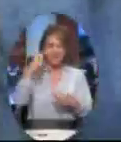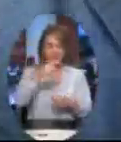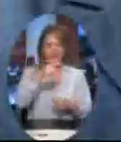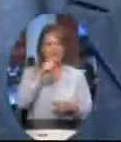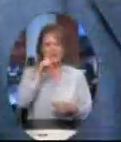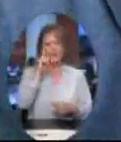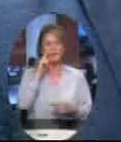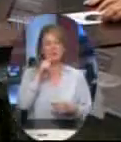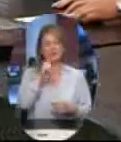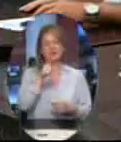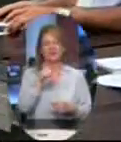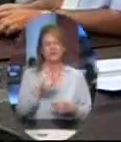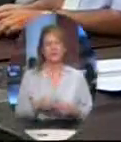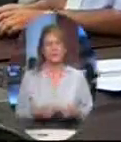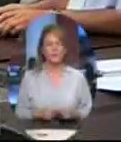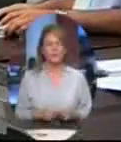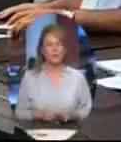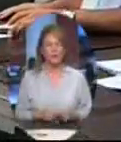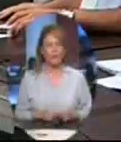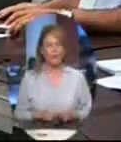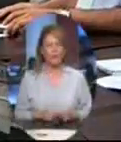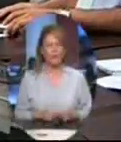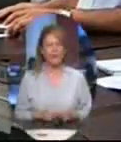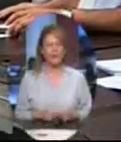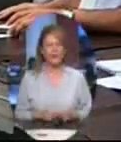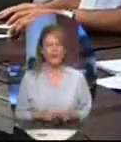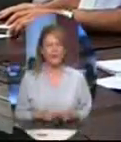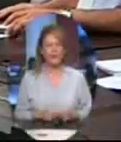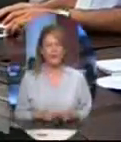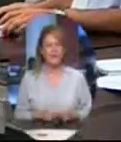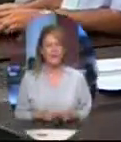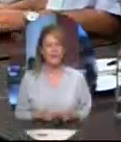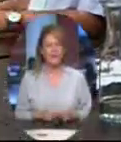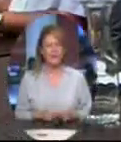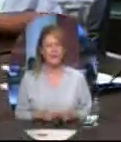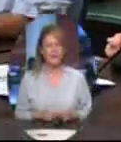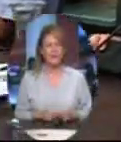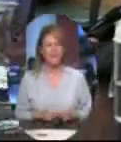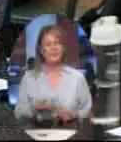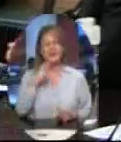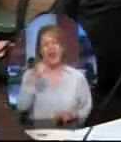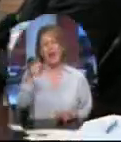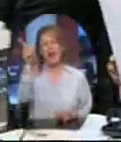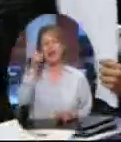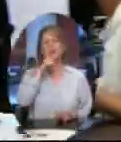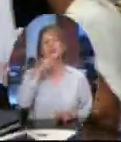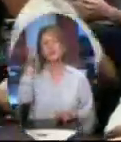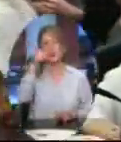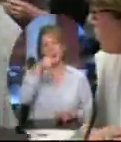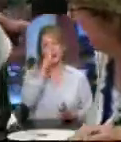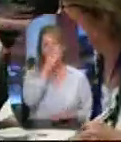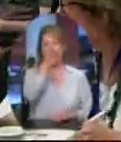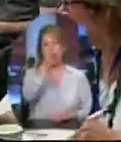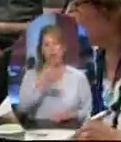הרעש שואף לאפס. תן לו לצאת. טוב, תן לו לצאת. לך לסוריה, אדוני, שם זה הפרלמנט שלך,